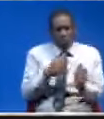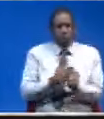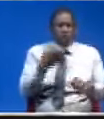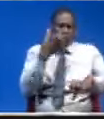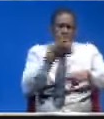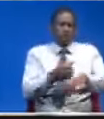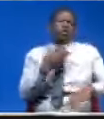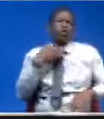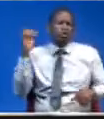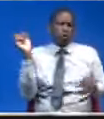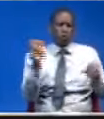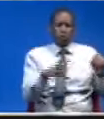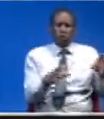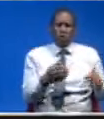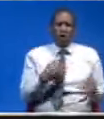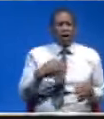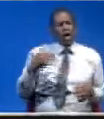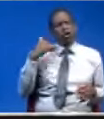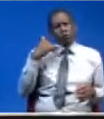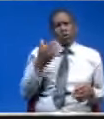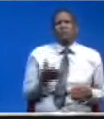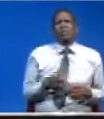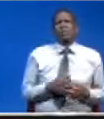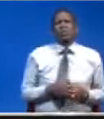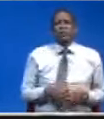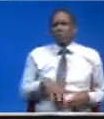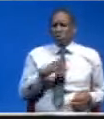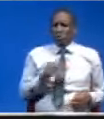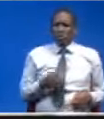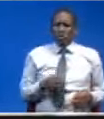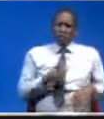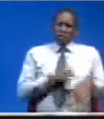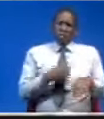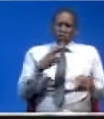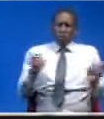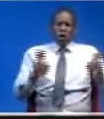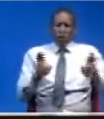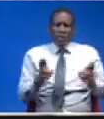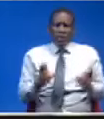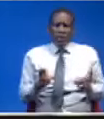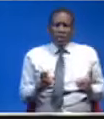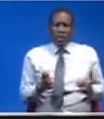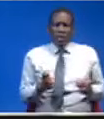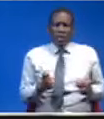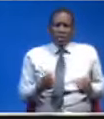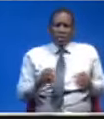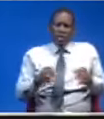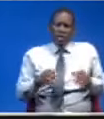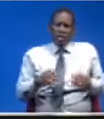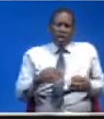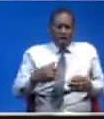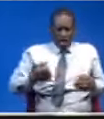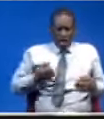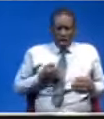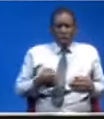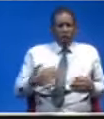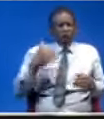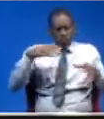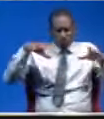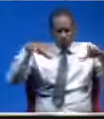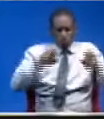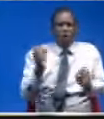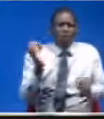kunipiga, nilikuwa nimeshikilia simu kwa mkono. So nilipoona tayari kile kisa msichana amepokonywa simu, nikaona wananikujia mimi.